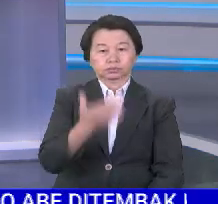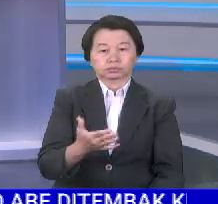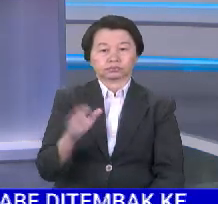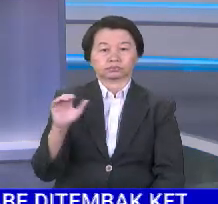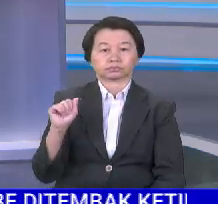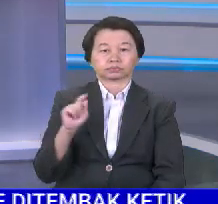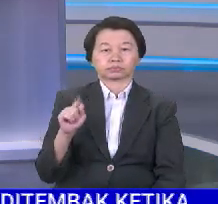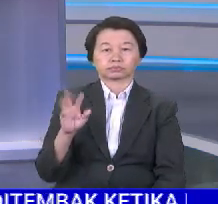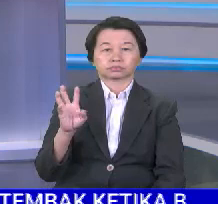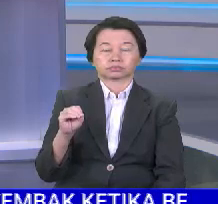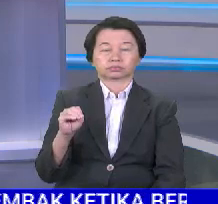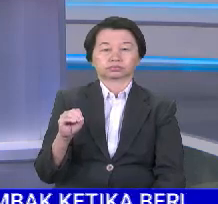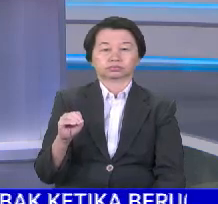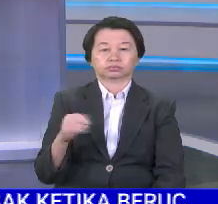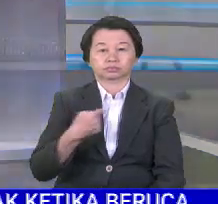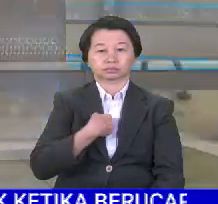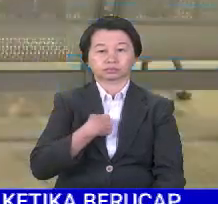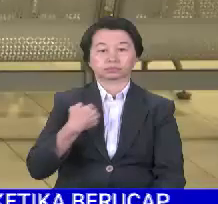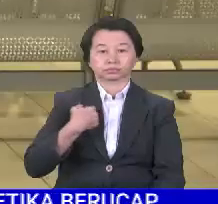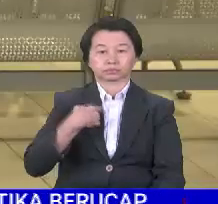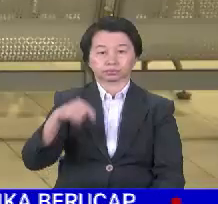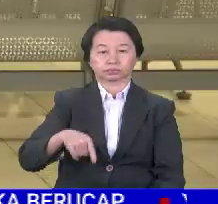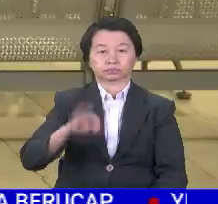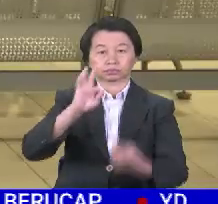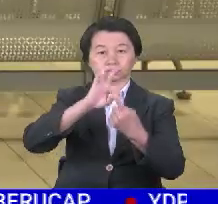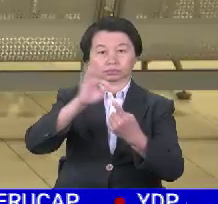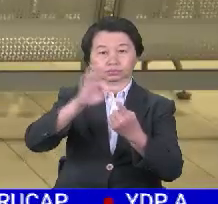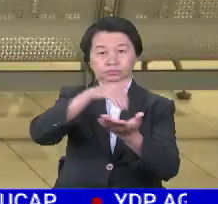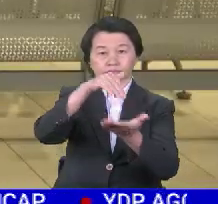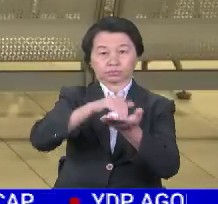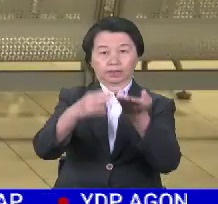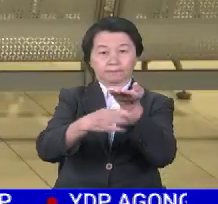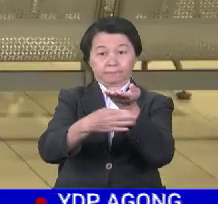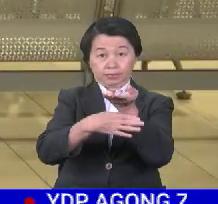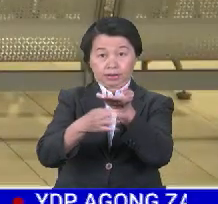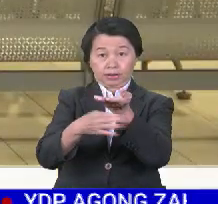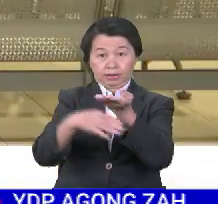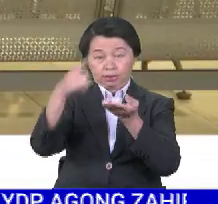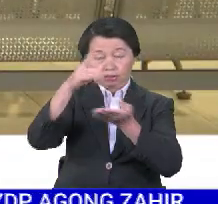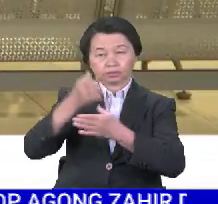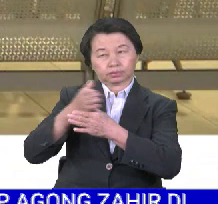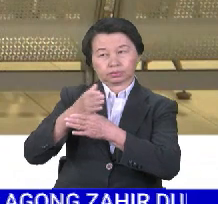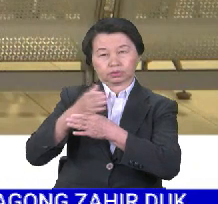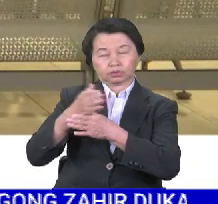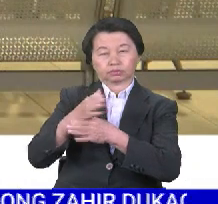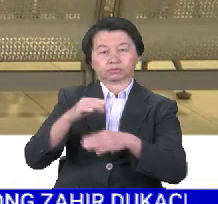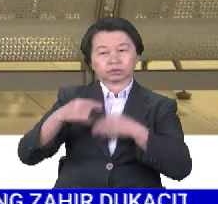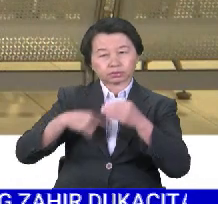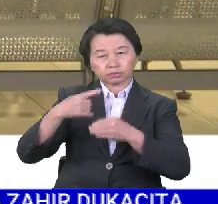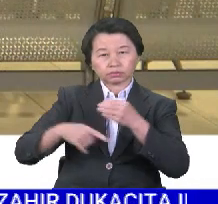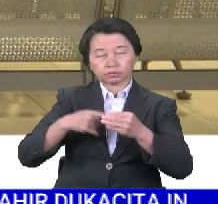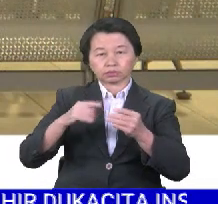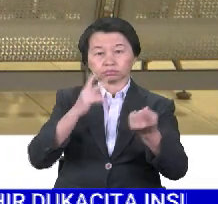Azam di Angkasa Puri. Saya kini berada di Penang Central Butterworth untuk memberi sedikit perkongsian dan juga perkembangan